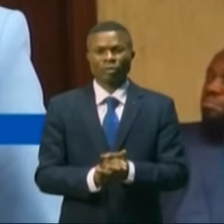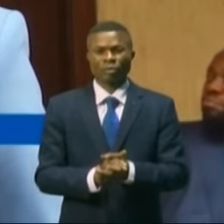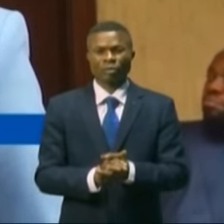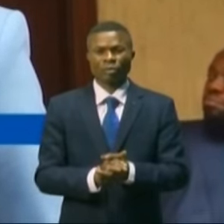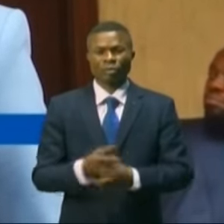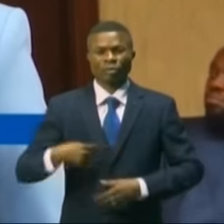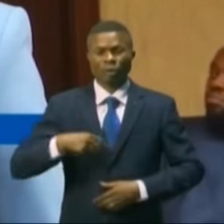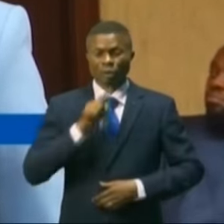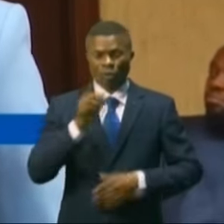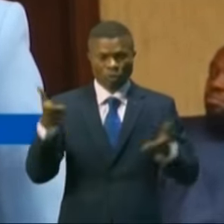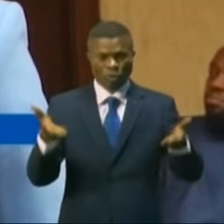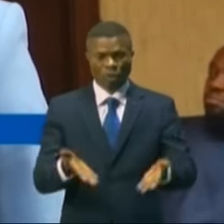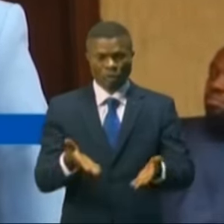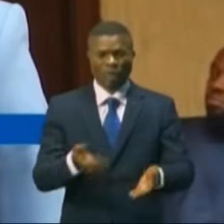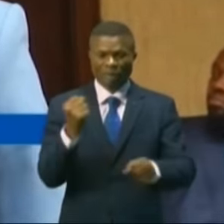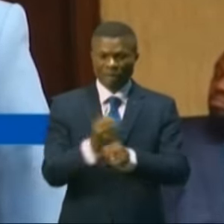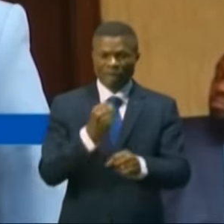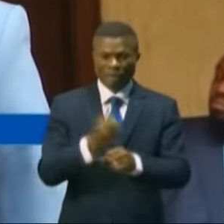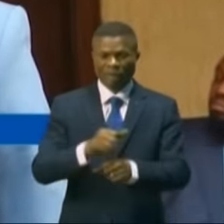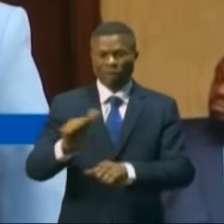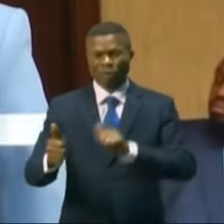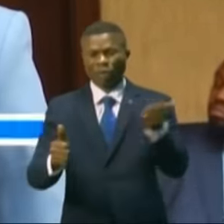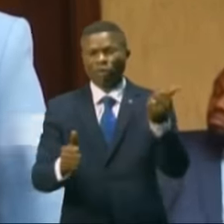Nous sommes là pour rendre service.